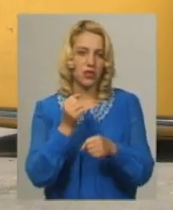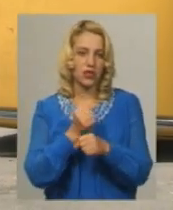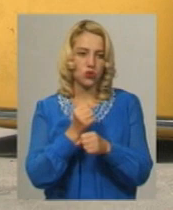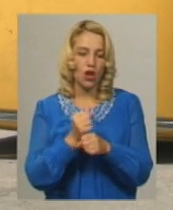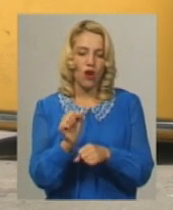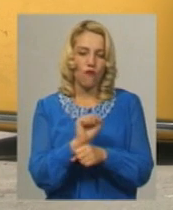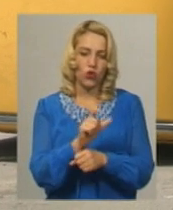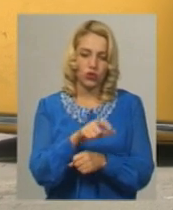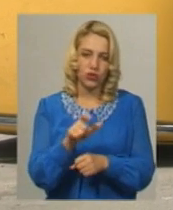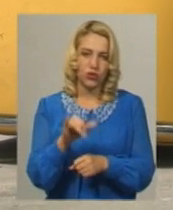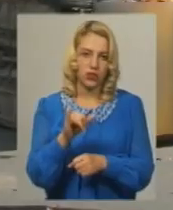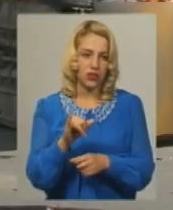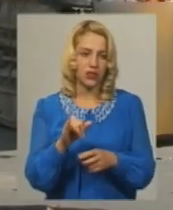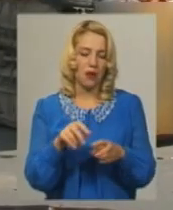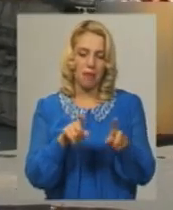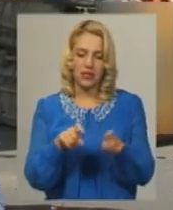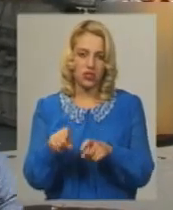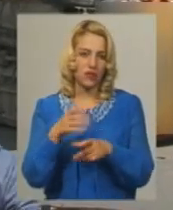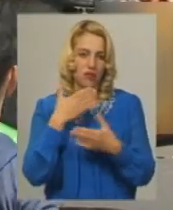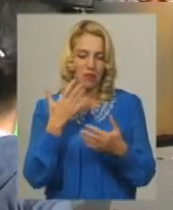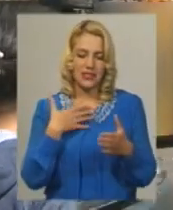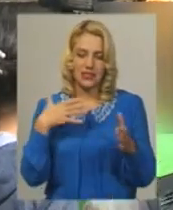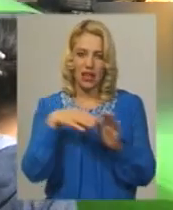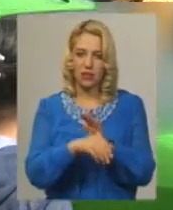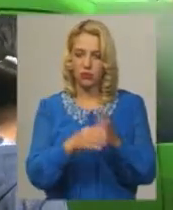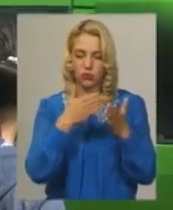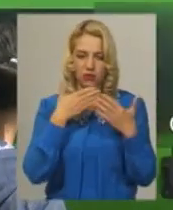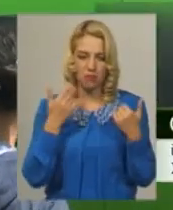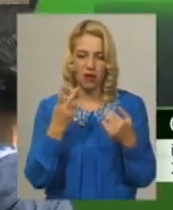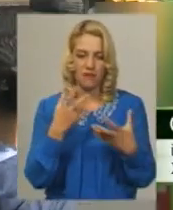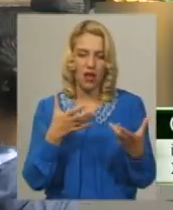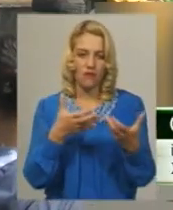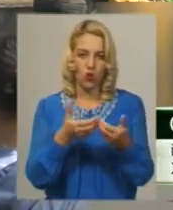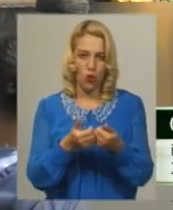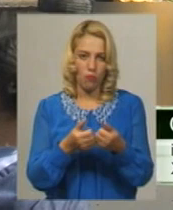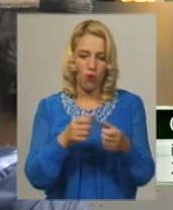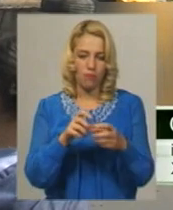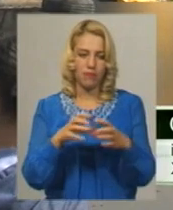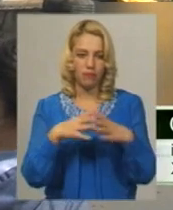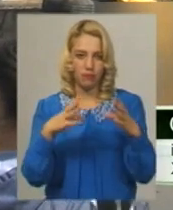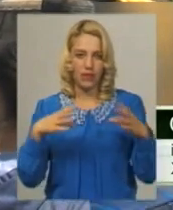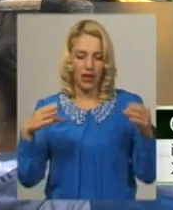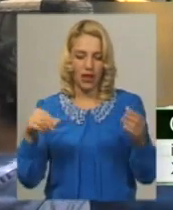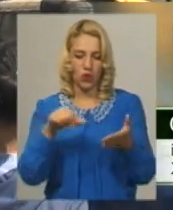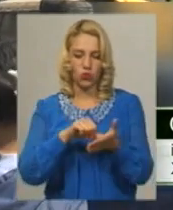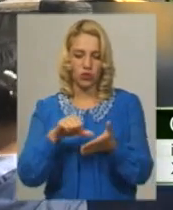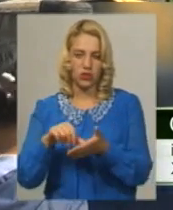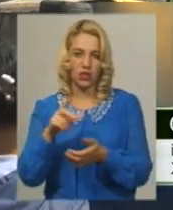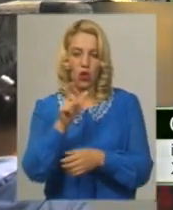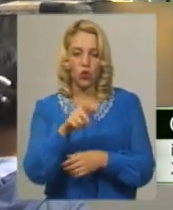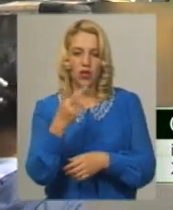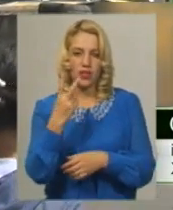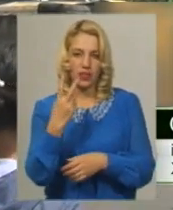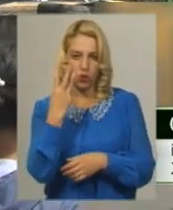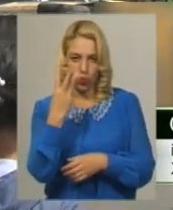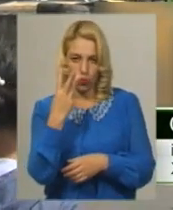на місці аварії вже немає. Немає загиблих. Два автомобіля учасників дорожнього руху були троє, тобто пасажир